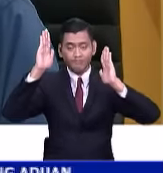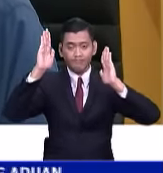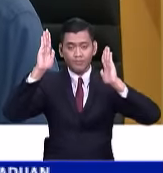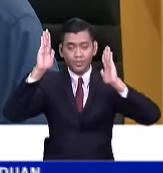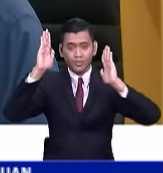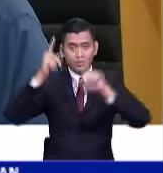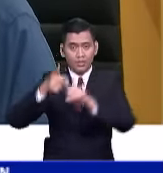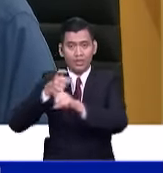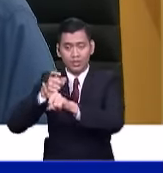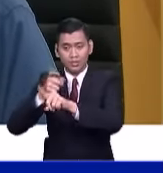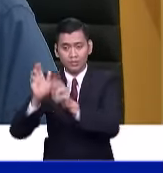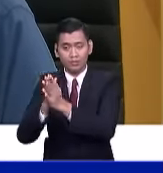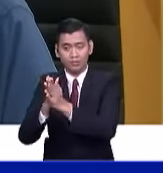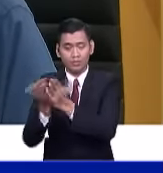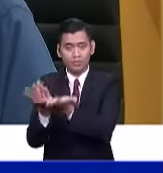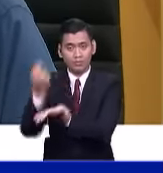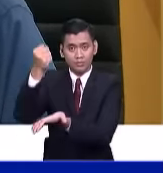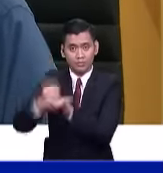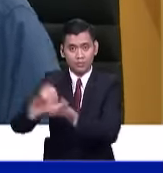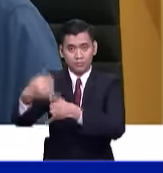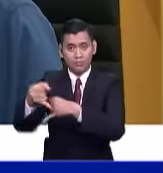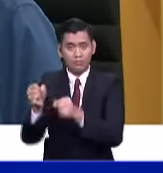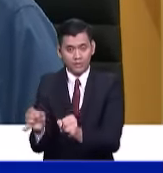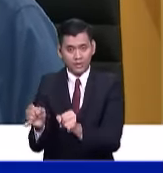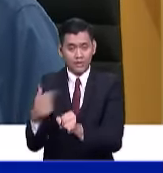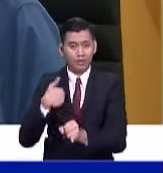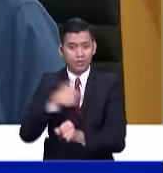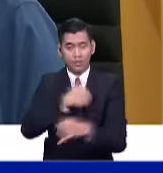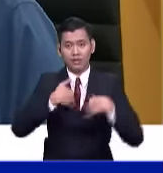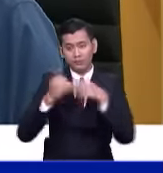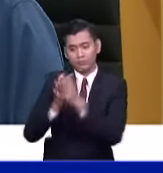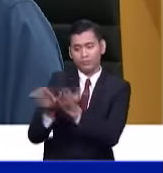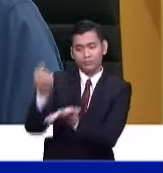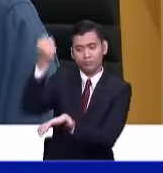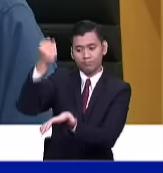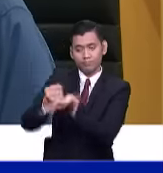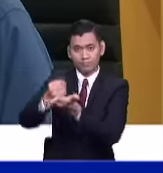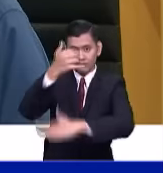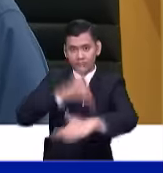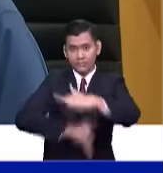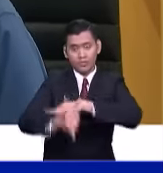Malaysia. Kita ada permit masuk